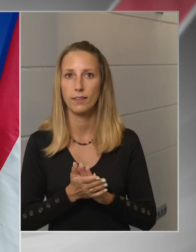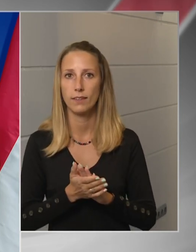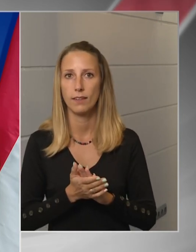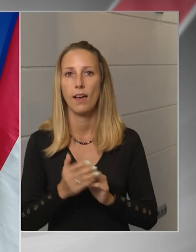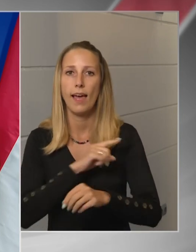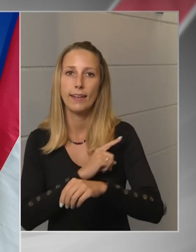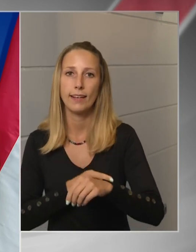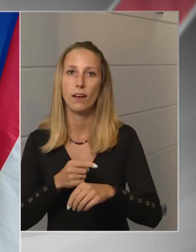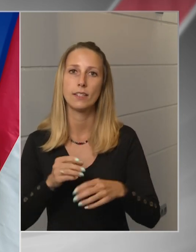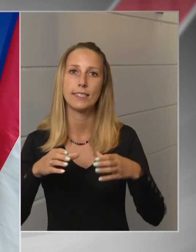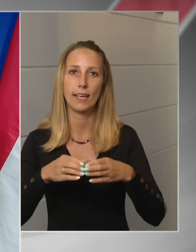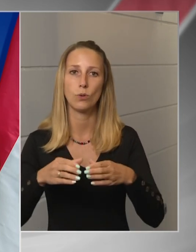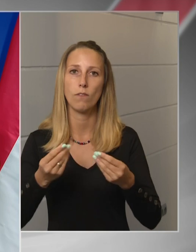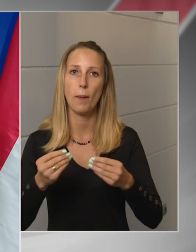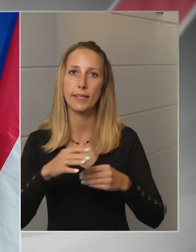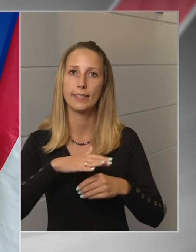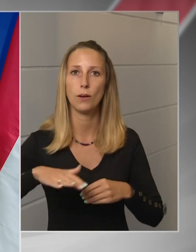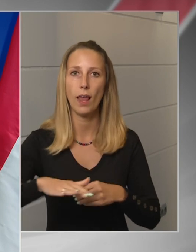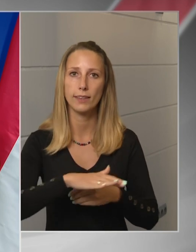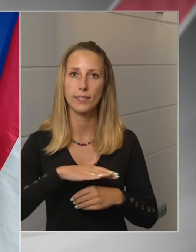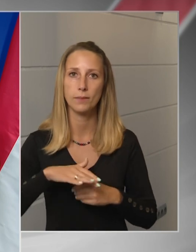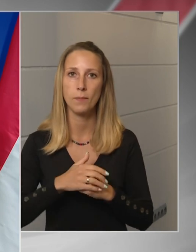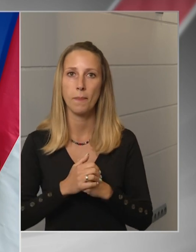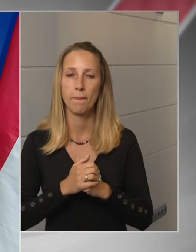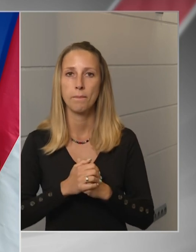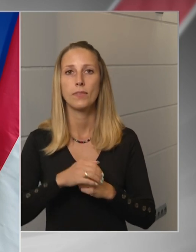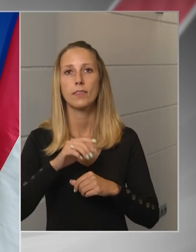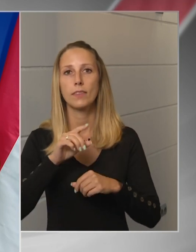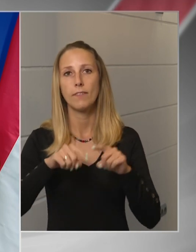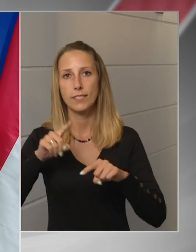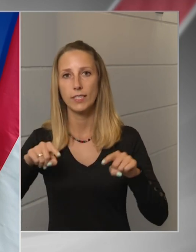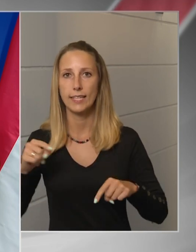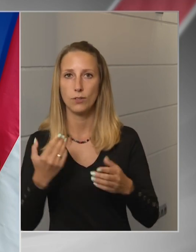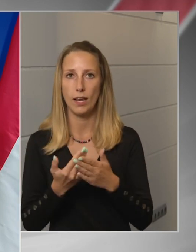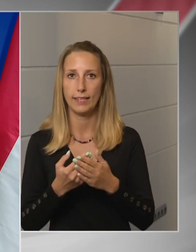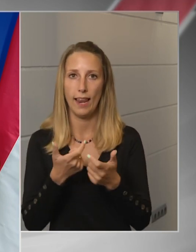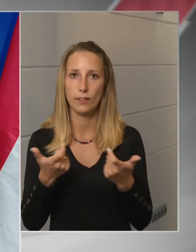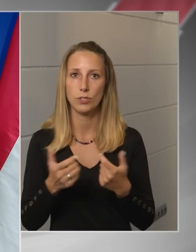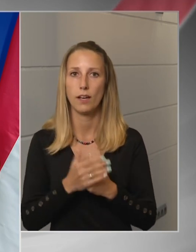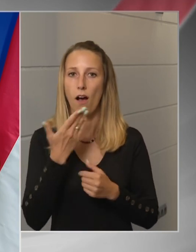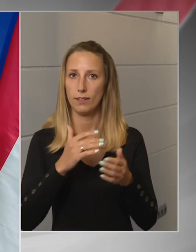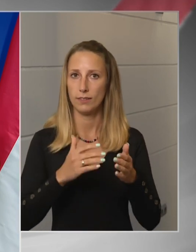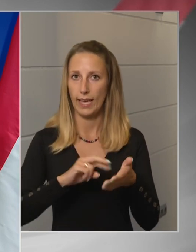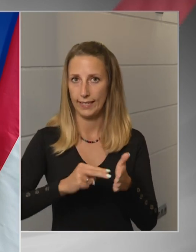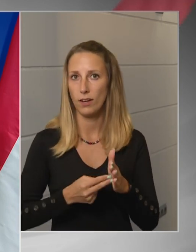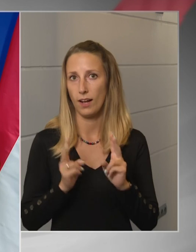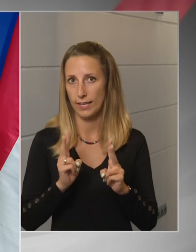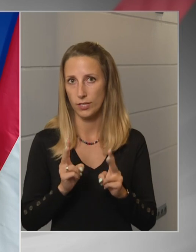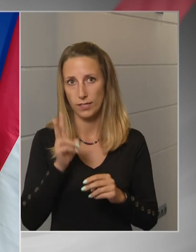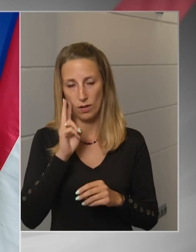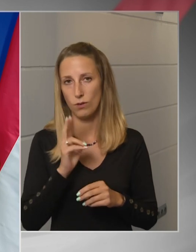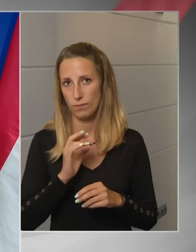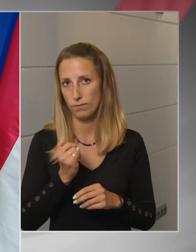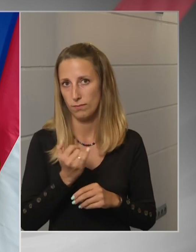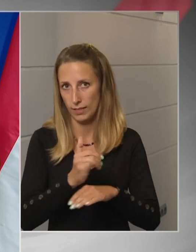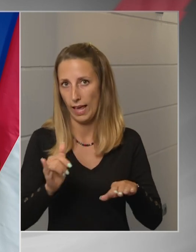energiaszektorban, amennyi területén, hogy diversifikáció legyen lehetőség. Tehát hogyha technikailag lehetséges, akkor mindenre kiterjedt. Ha